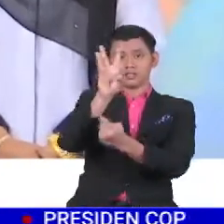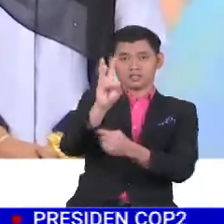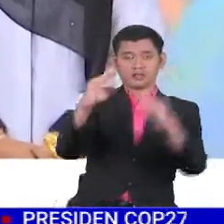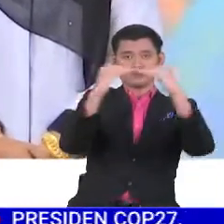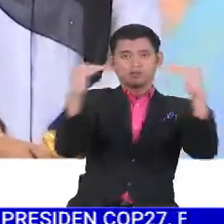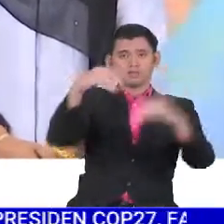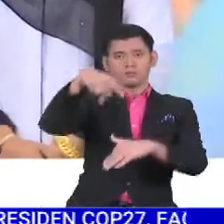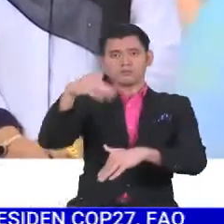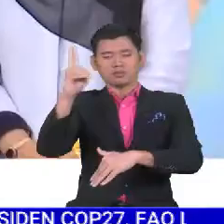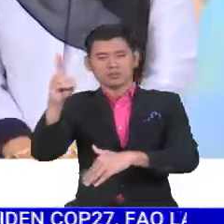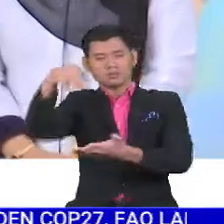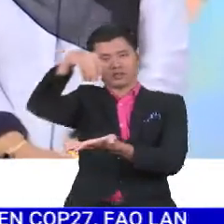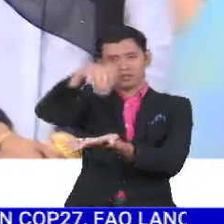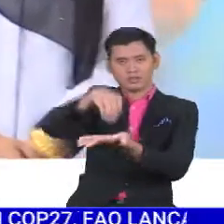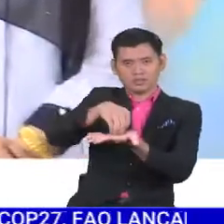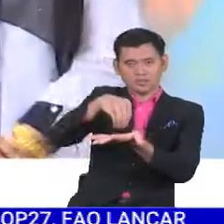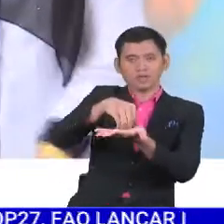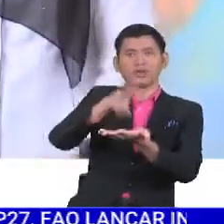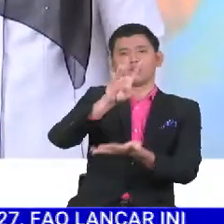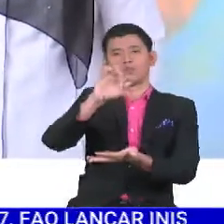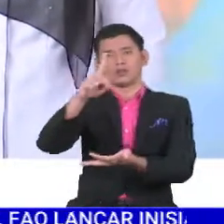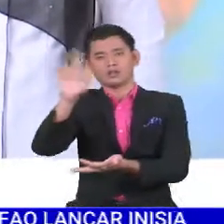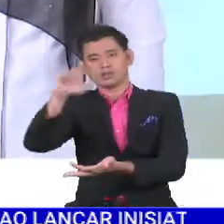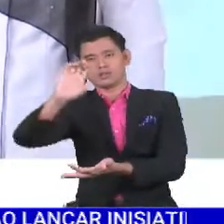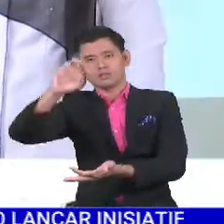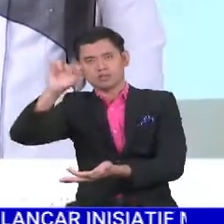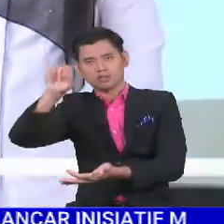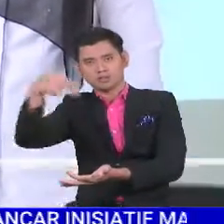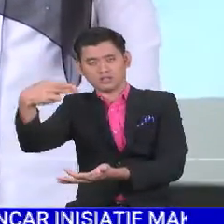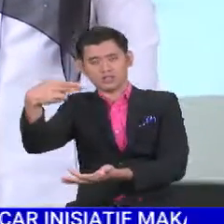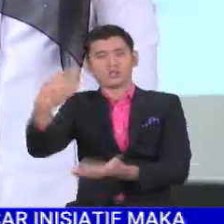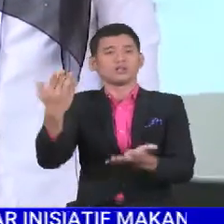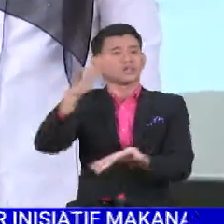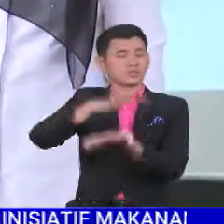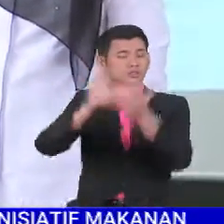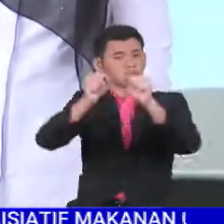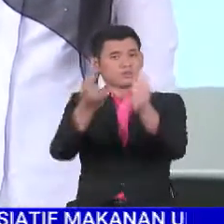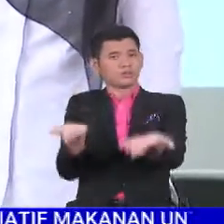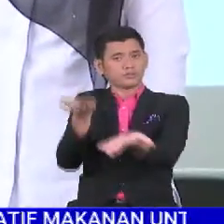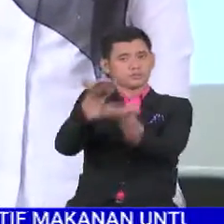Baru di Wakaf CIY. Tan Sri Anwar berkata pihak sekolah juga boleh mengemukakan